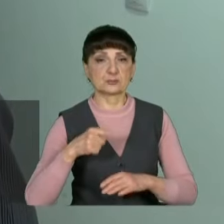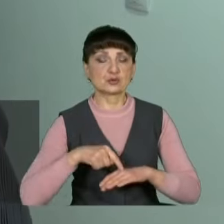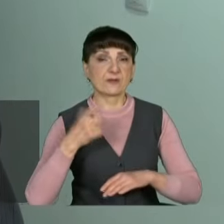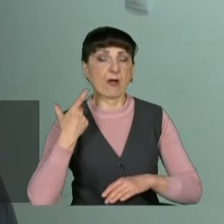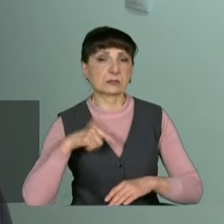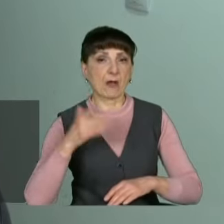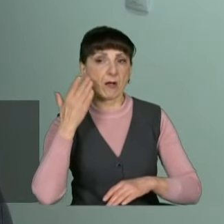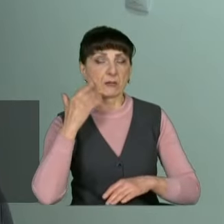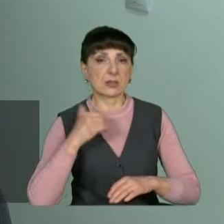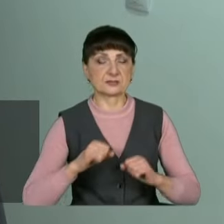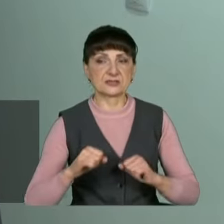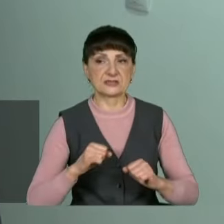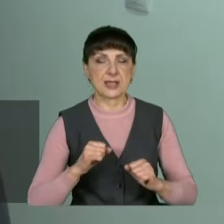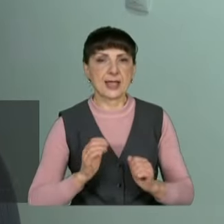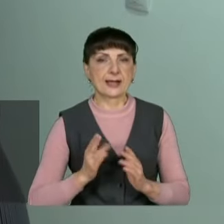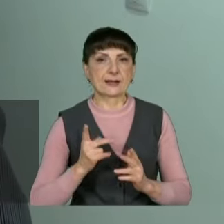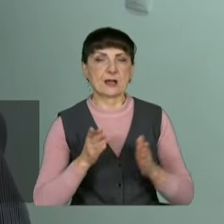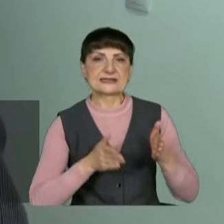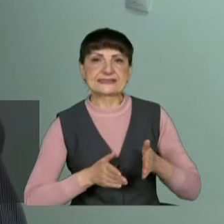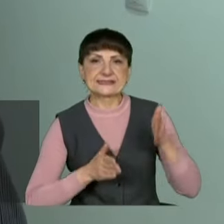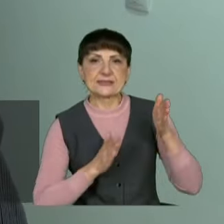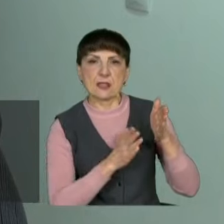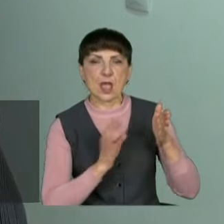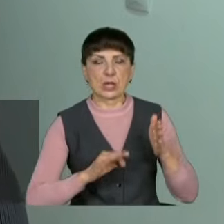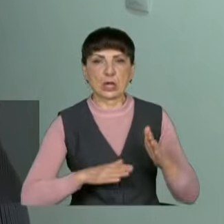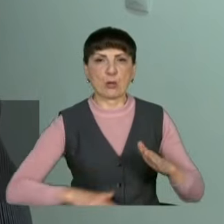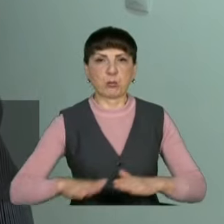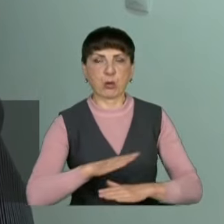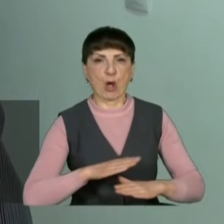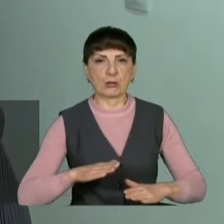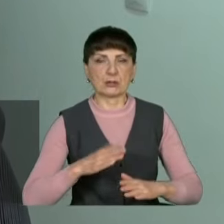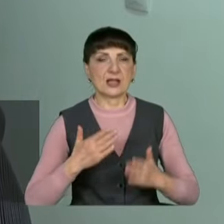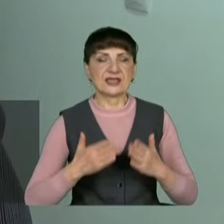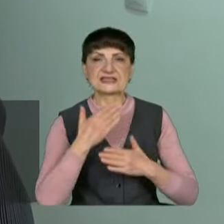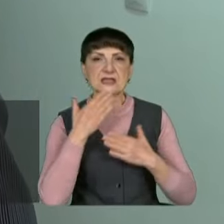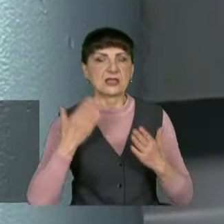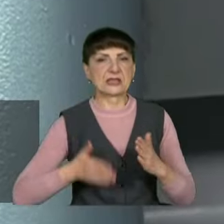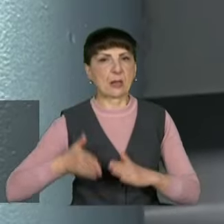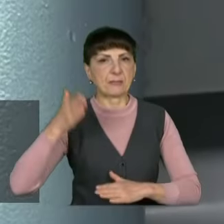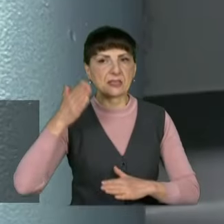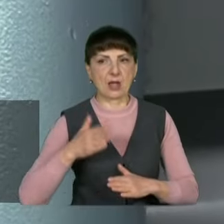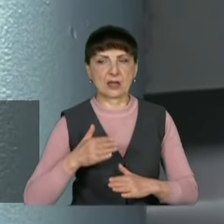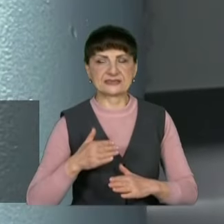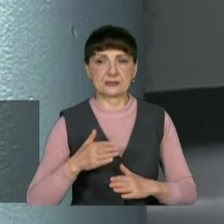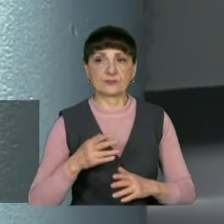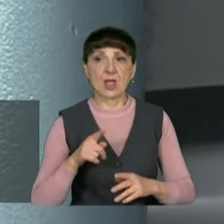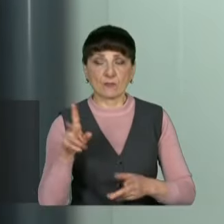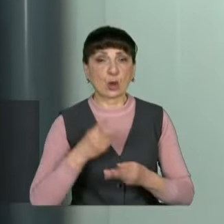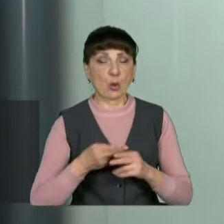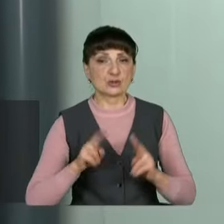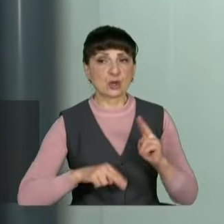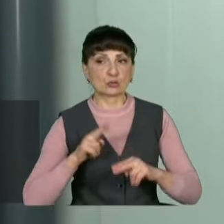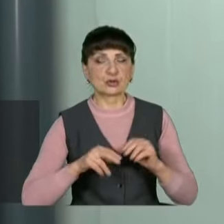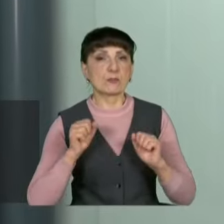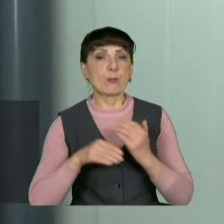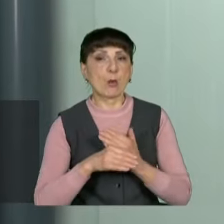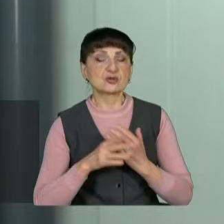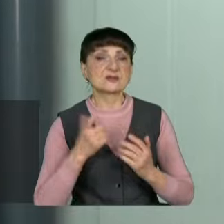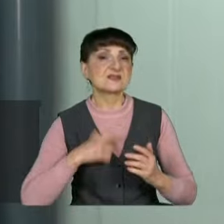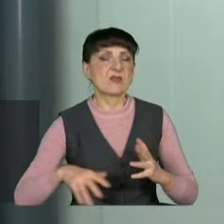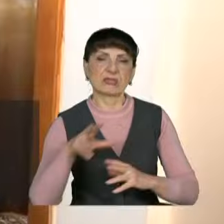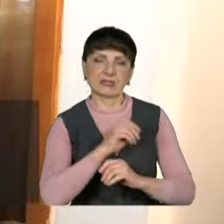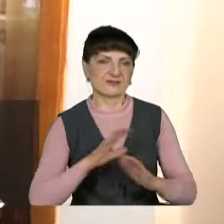Крепится или к капитальной стене, или к полу межэтажному перекрытию, если нет капитальной стены. Впрочем, такое сооружение позволить себе пока может